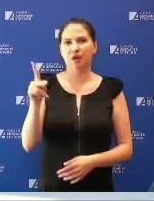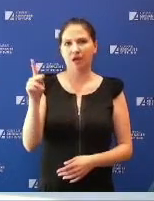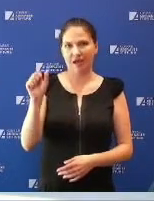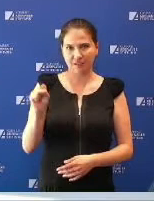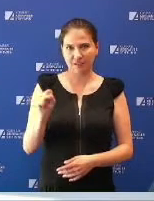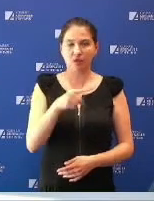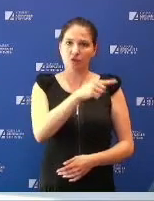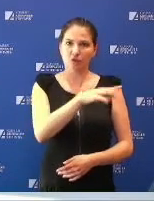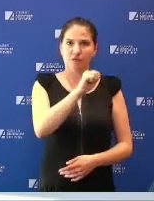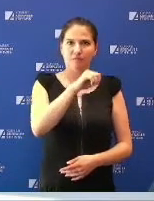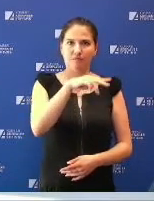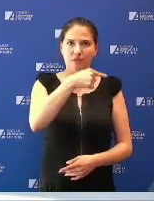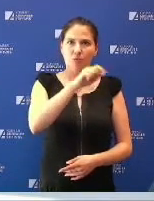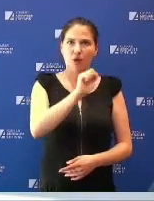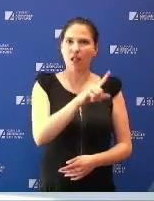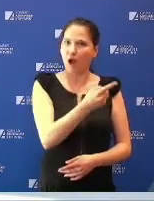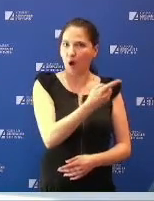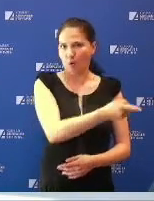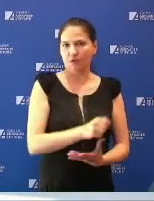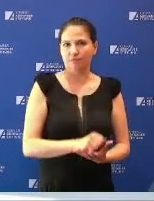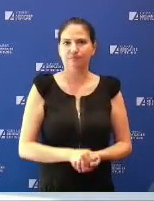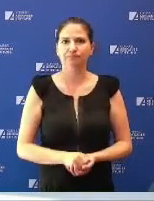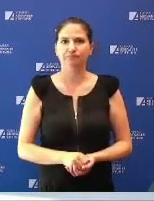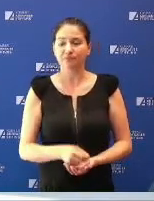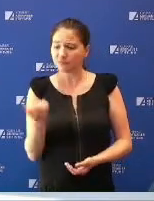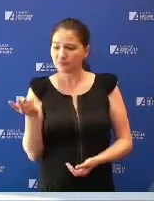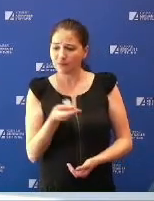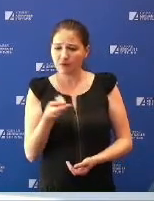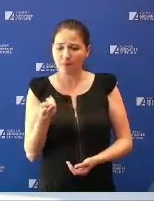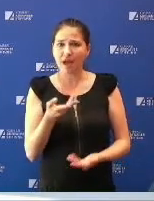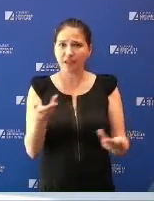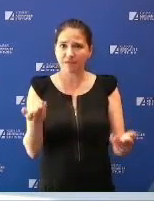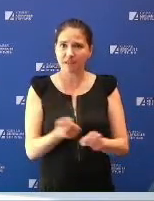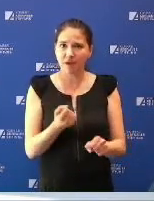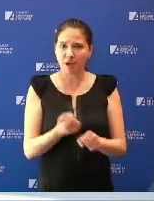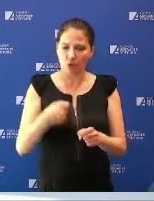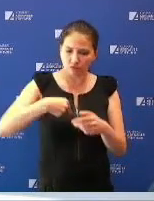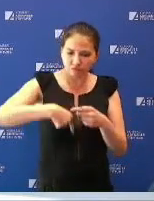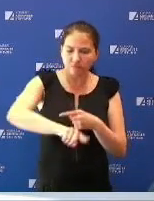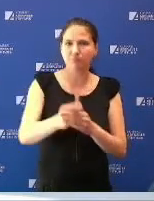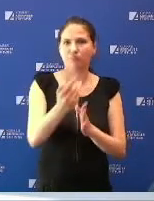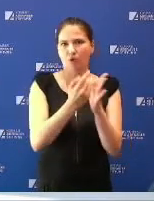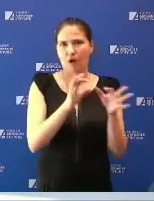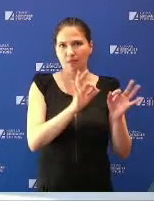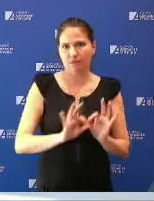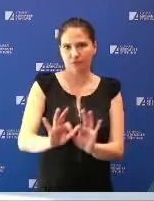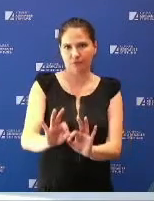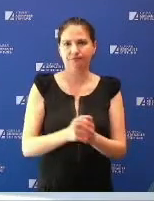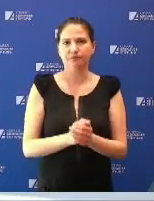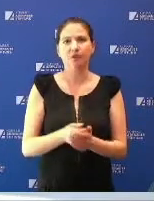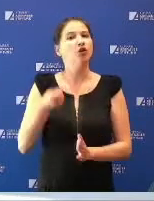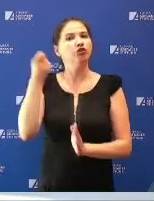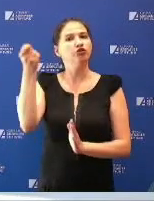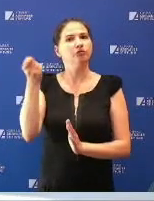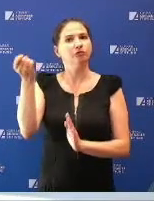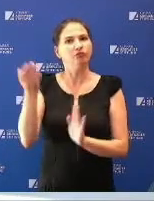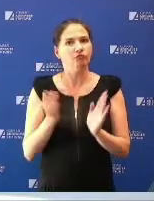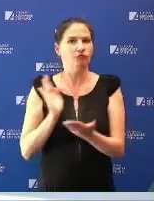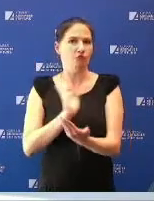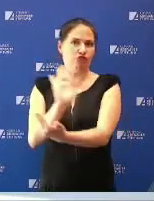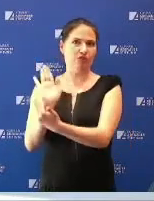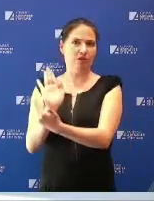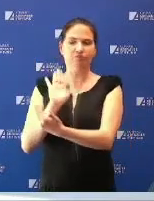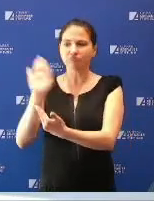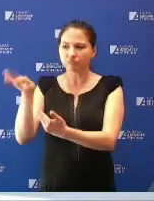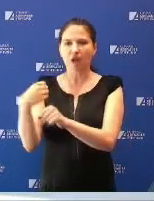ist Altstipendiatin der Konrad-Adenauer-Stiftung und wir begleiten Sie heute durch den Tag der CAS. Die Stiftung stellt sich vor und zeigt ihre Arbeit